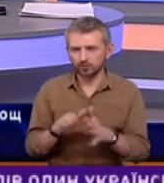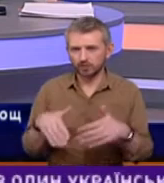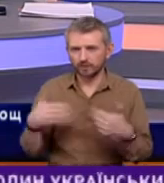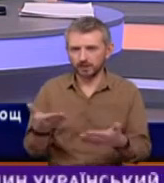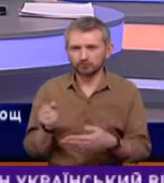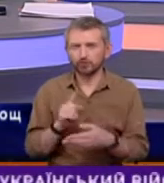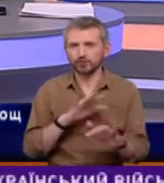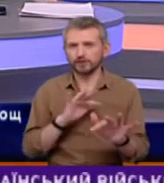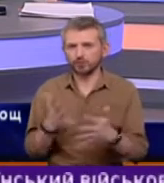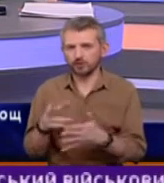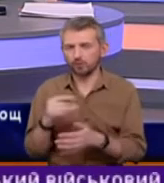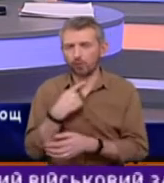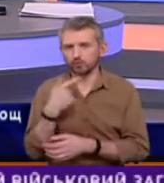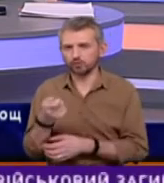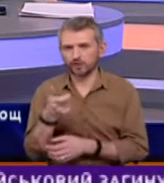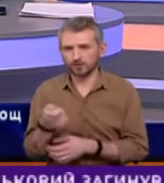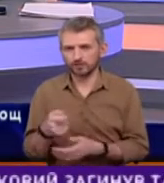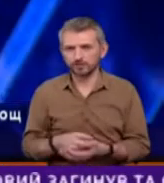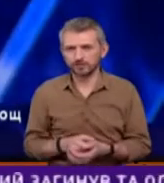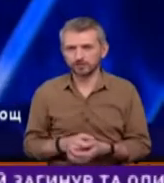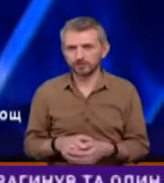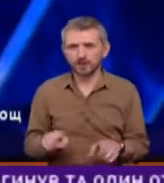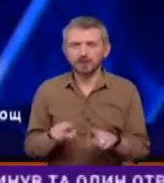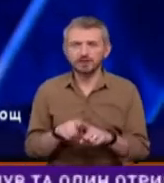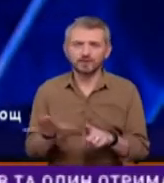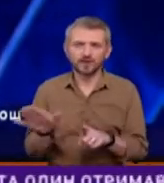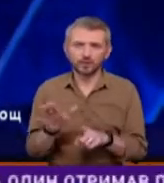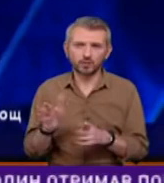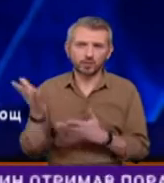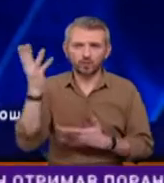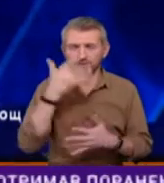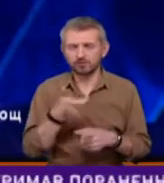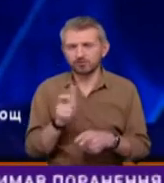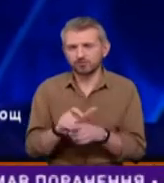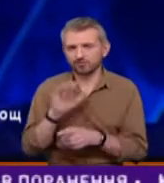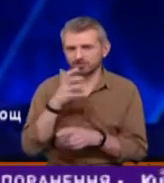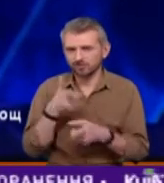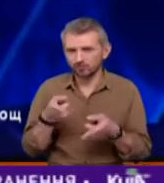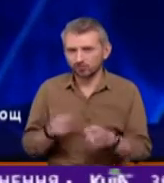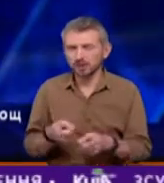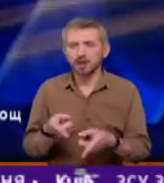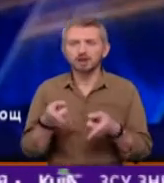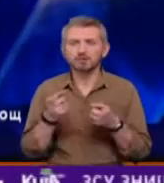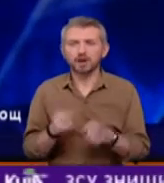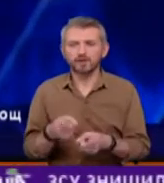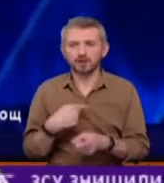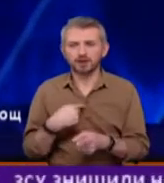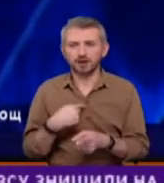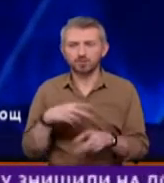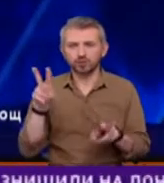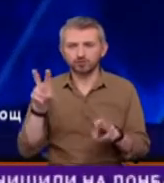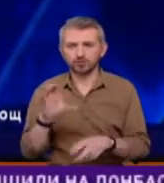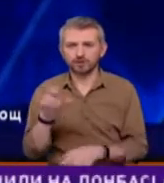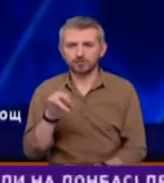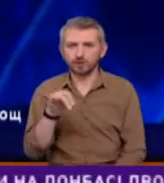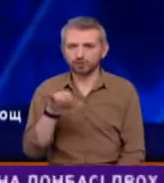того, що відбулося по голосуванню. Не таку романтичну, а більш прагматичну. Насправді, я процитую Сергія